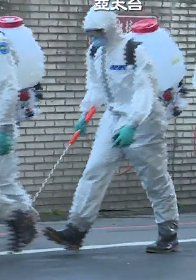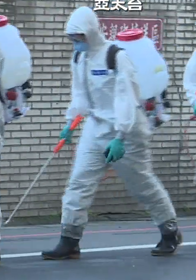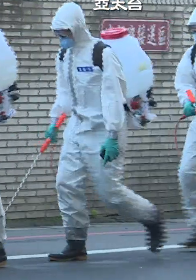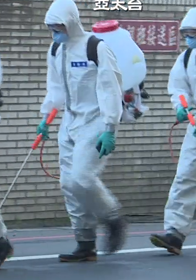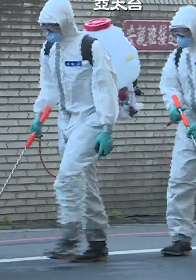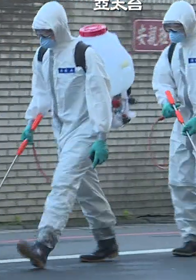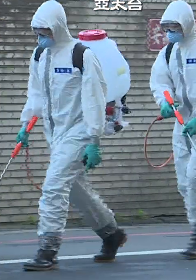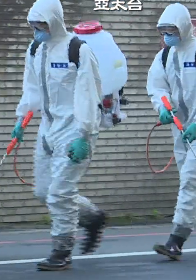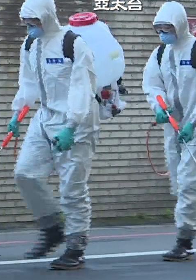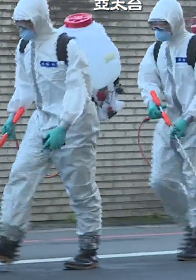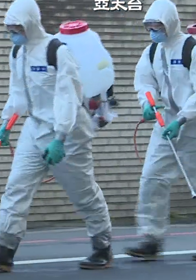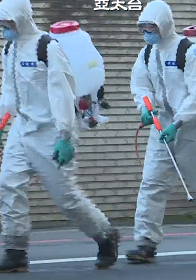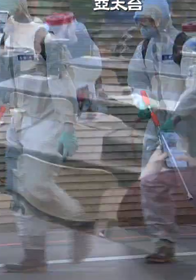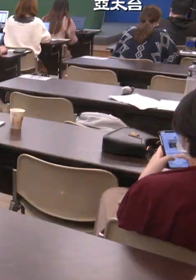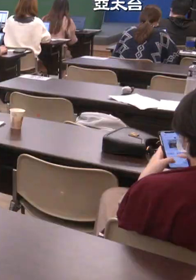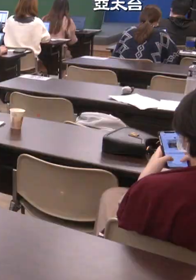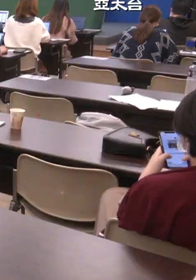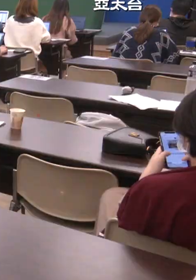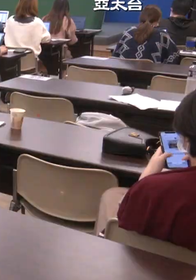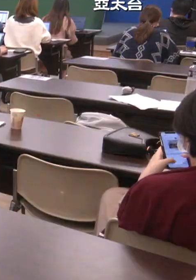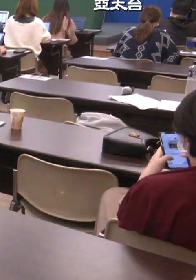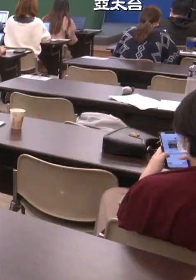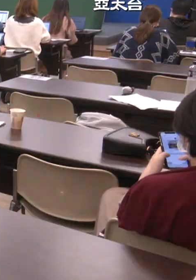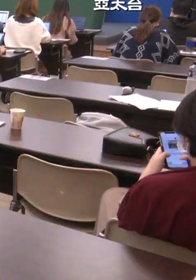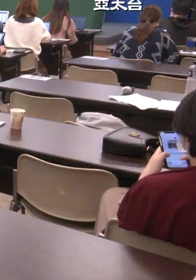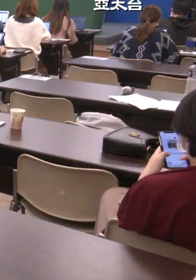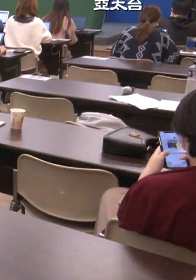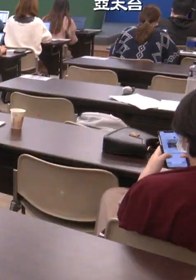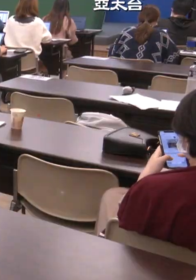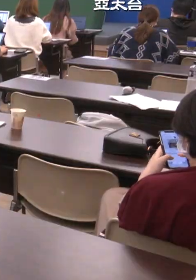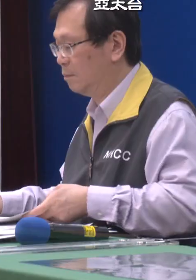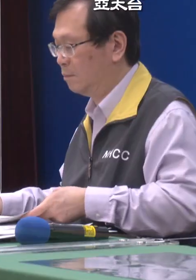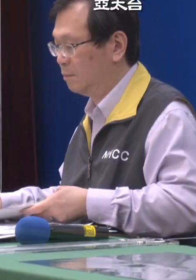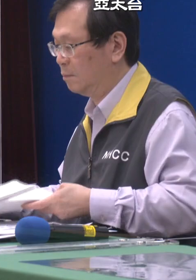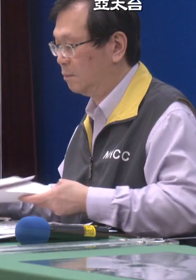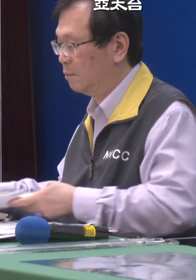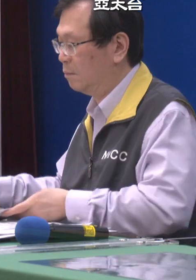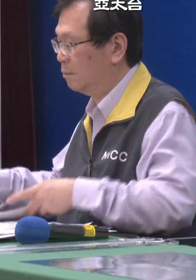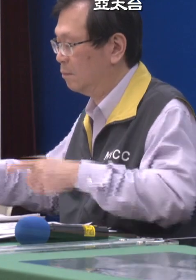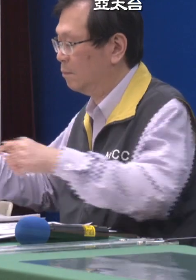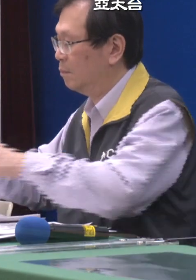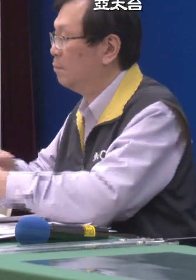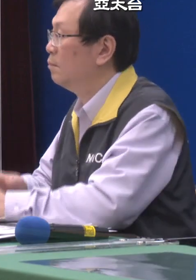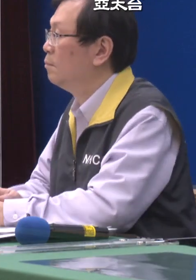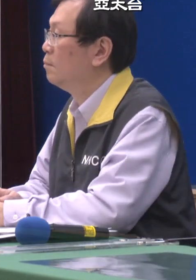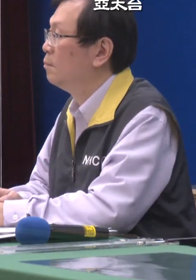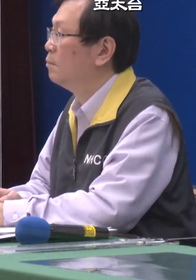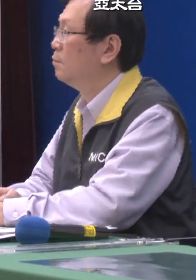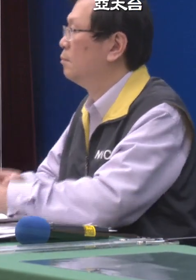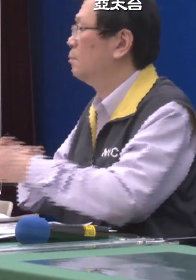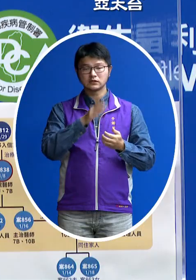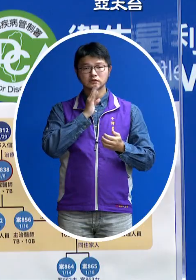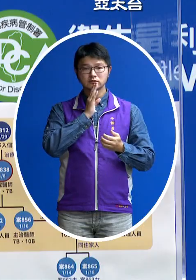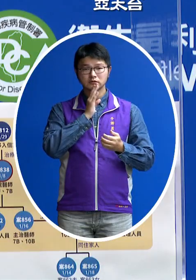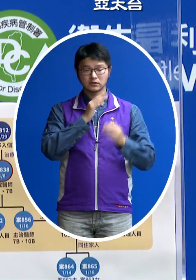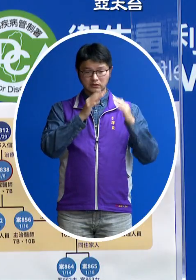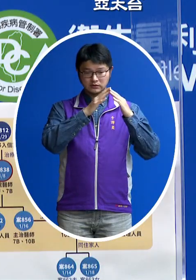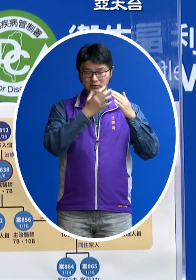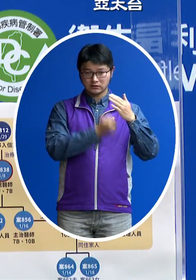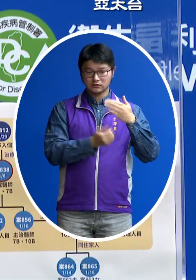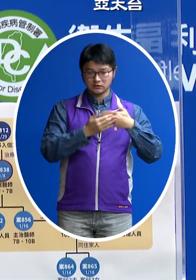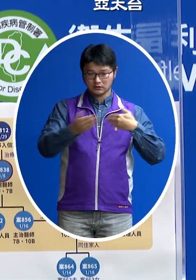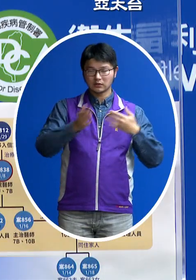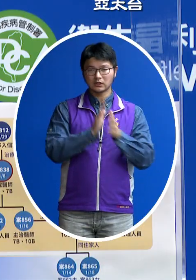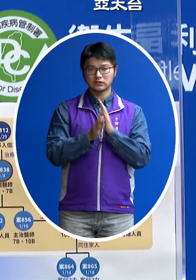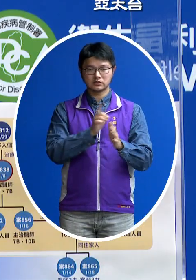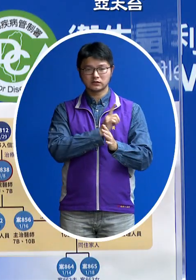心会将回溯关怀计划分成红、黄、绿区，依风险等级决定居家隔离或自主健康管